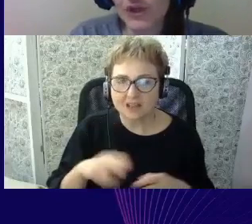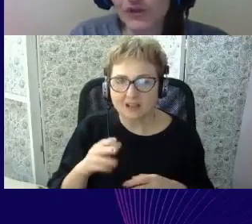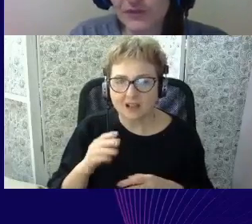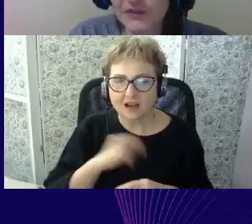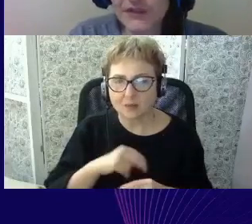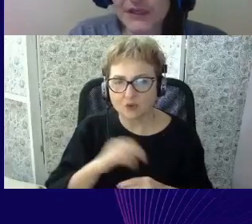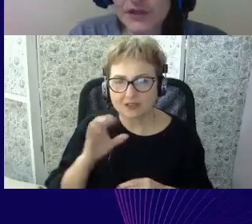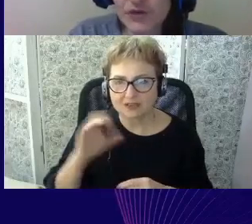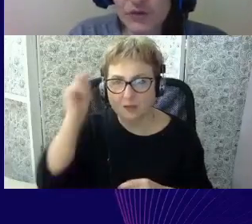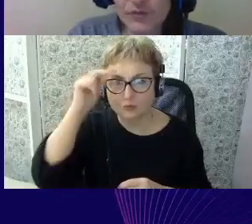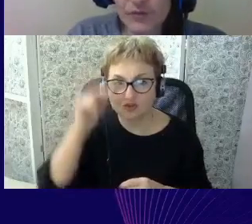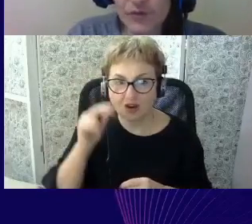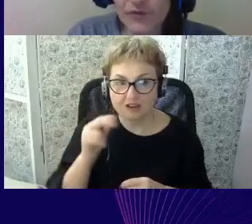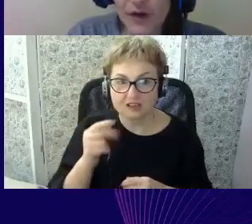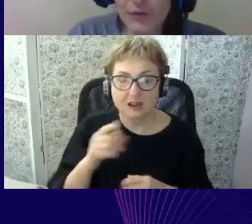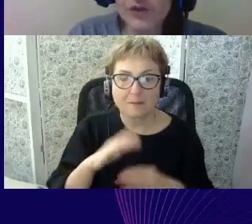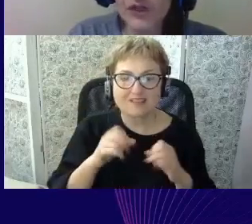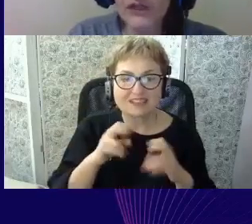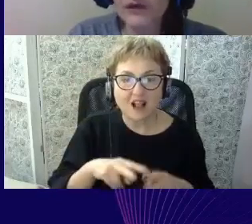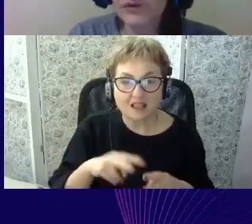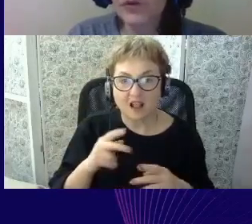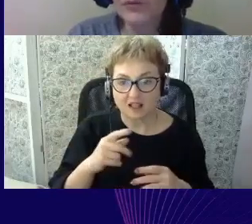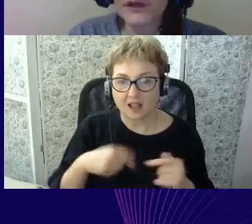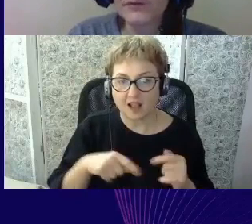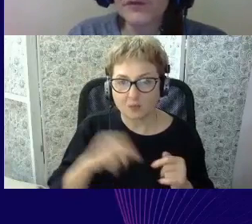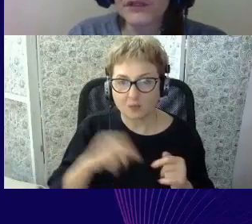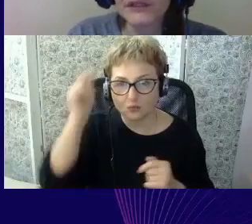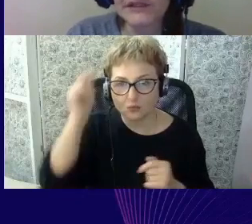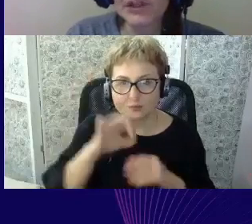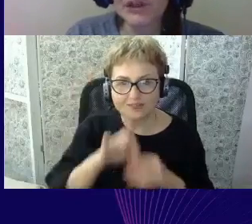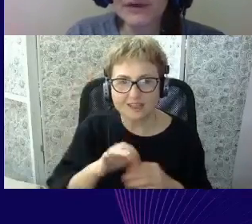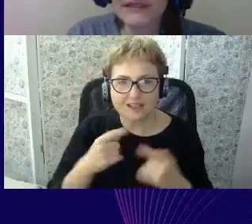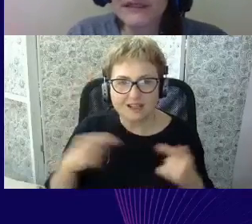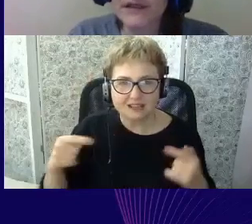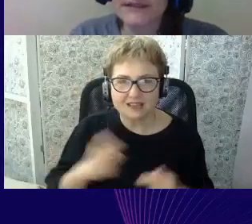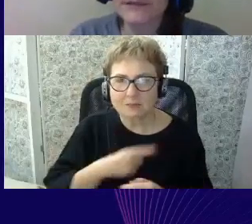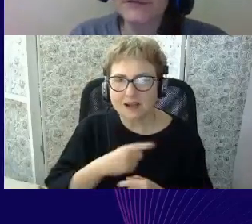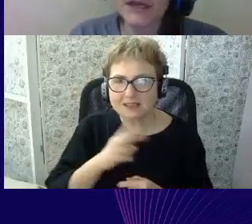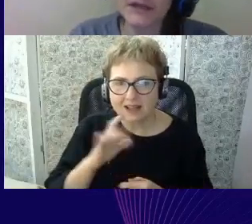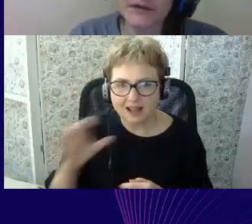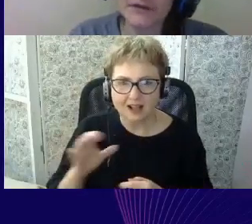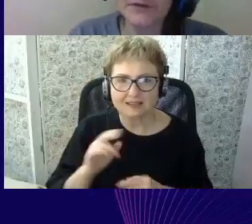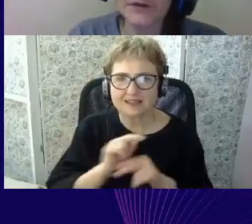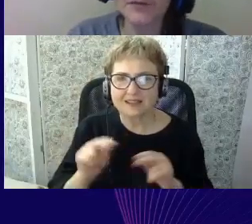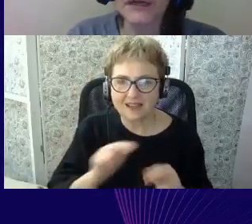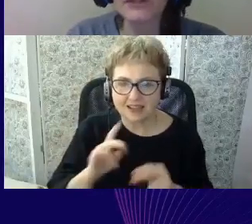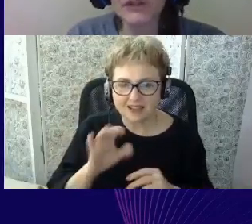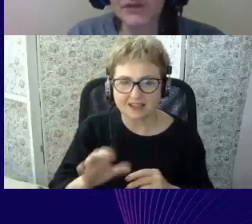с обучающимися. Не секрет, что обучение подразумевает проведение различных мастер-классов,